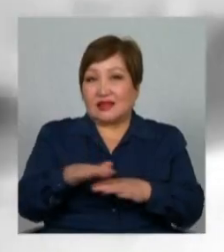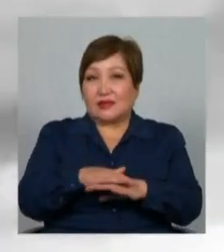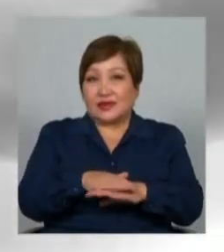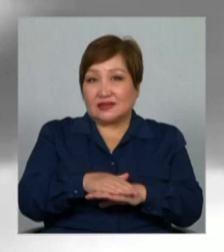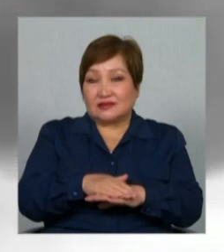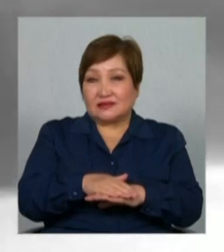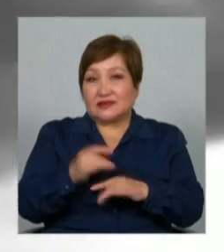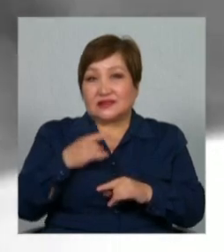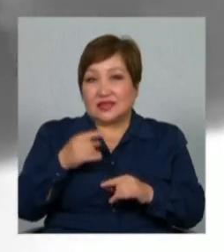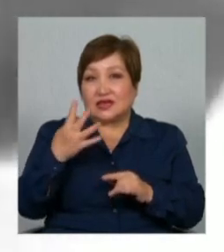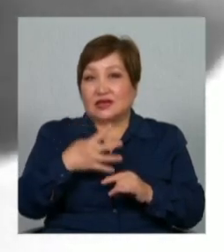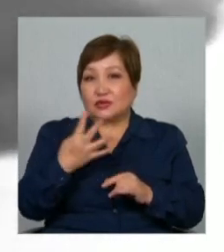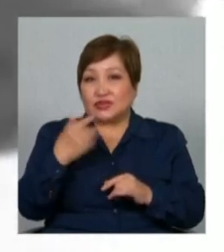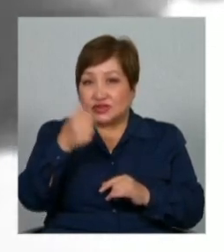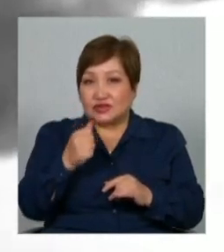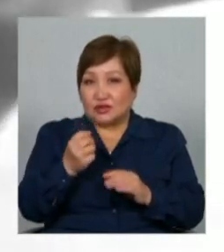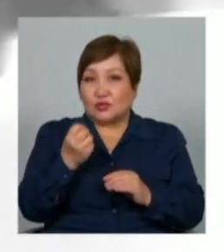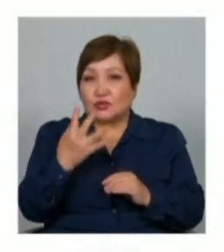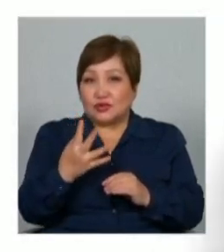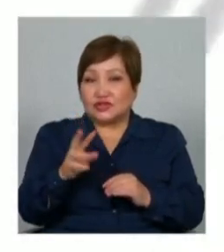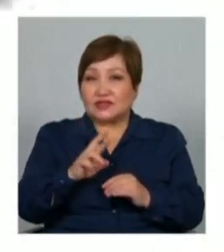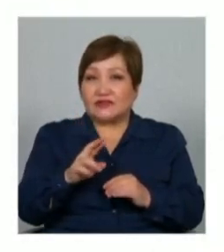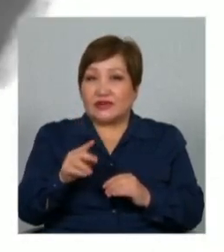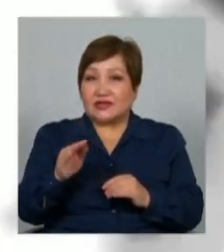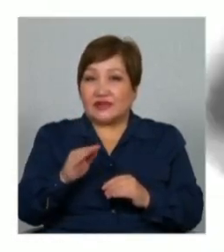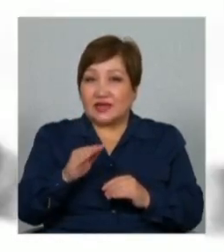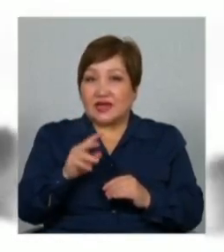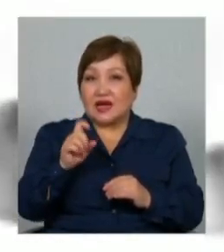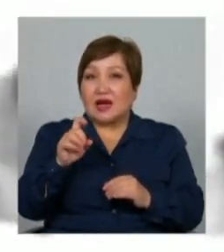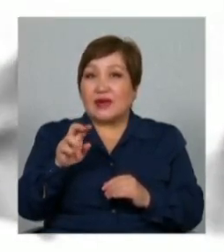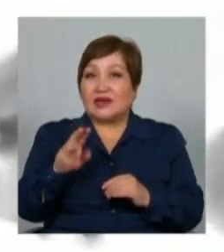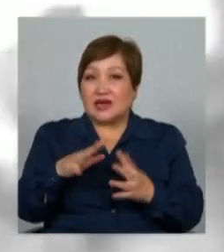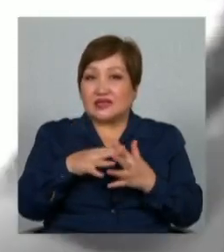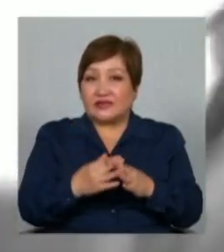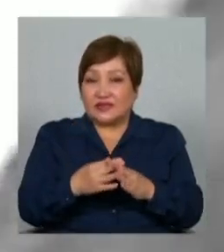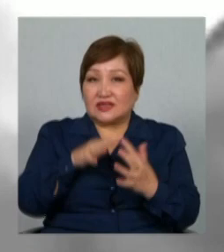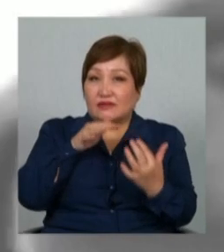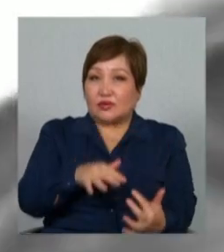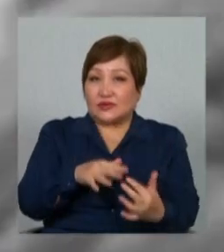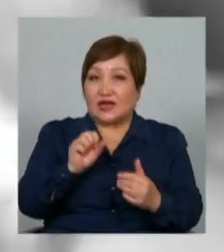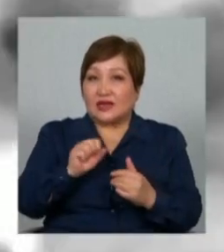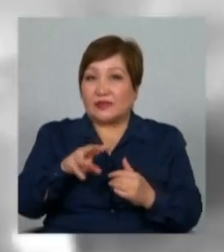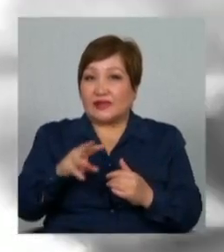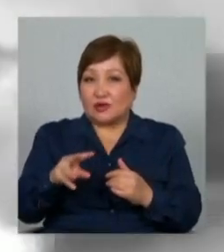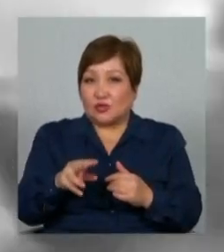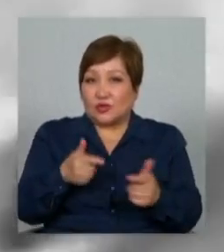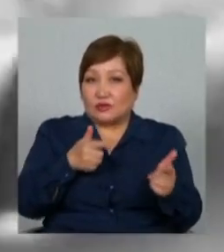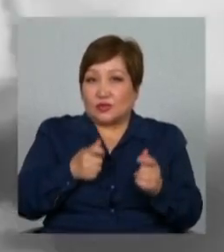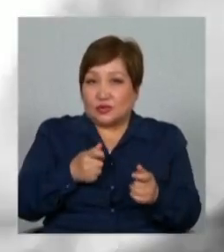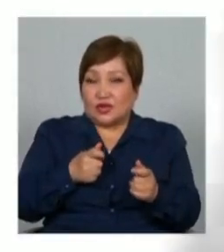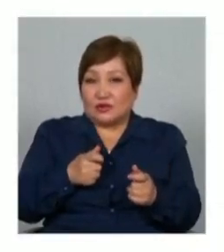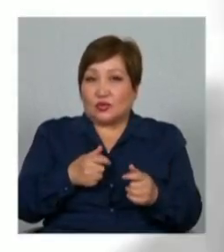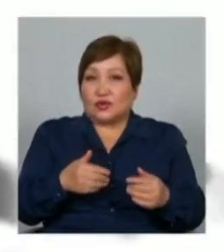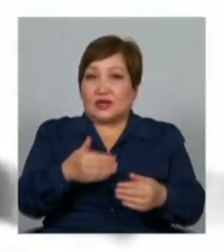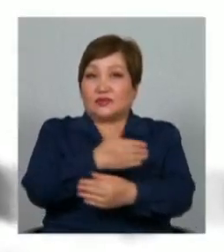Бір 1944 жылдың 14 қаңтары Казалиха деревнясындағы ұрыста Әлия Молдағұлова берем мылтықты құшағына жастай қалып,